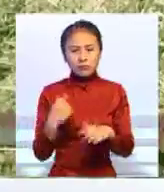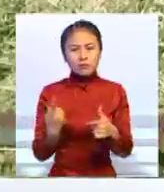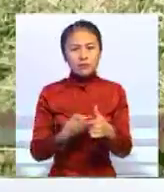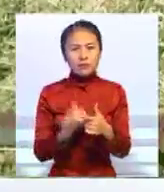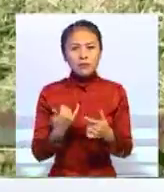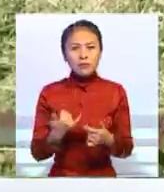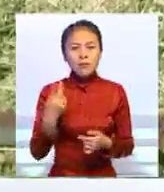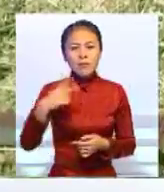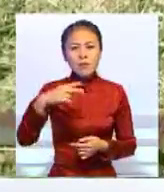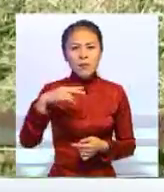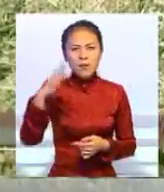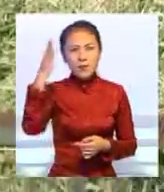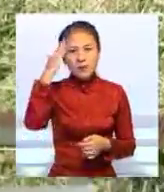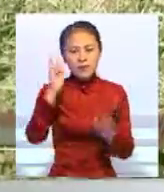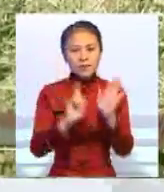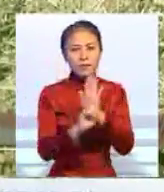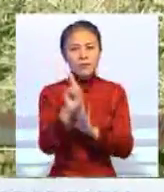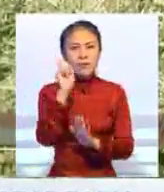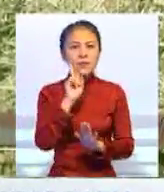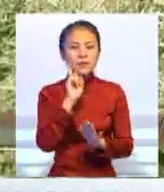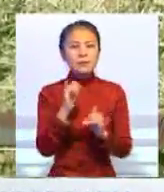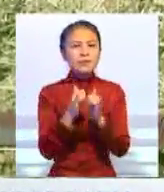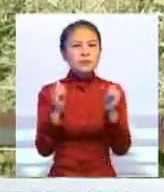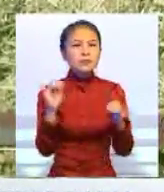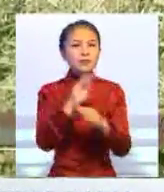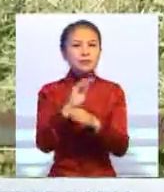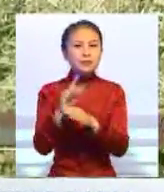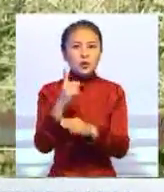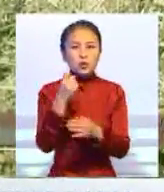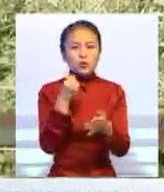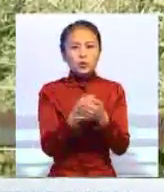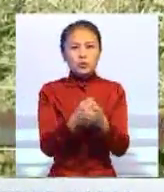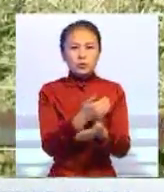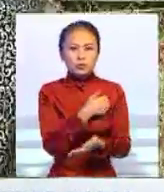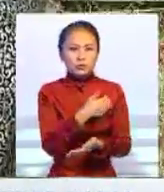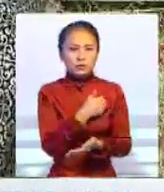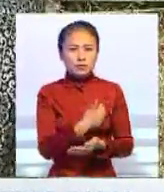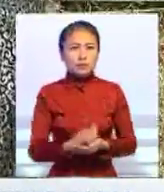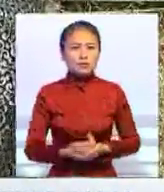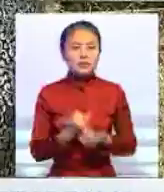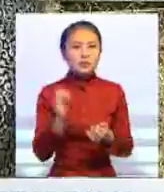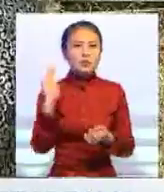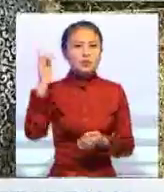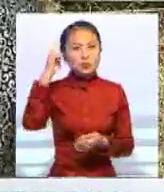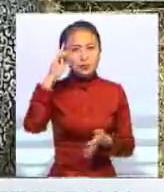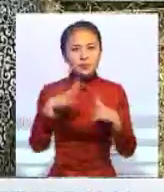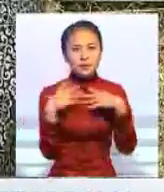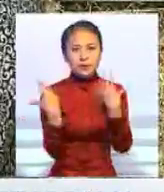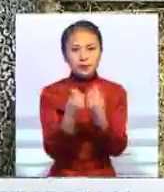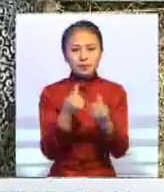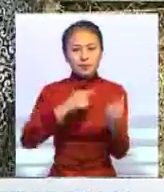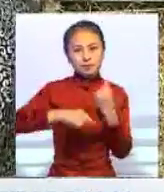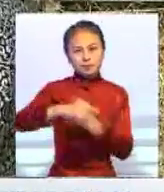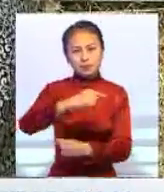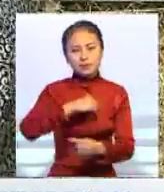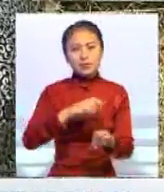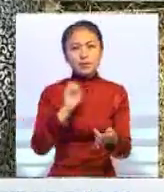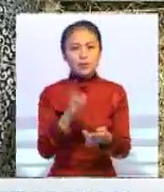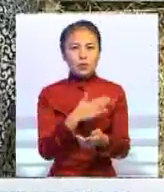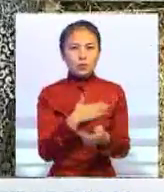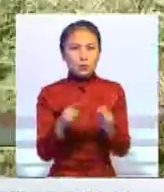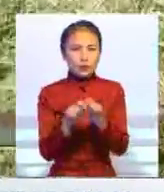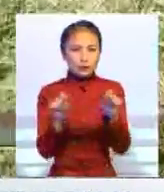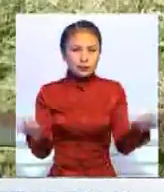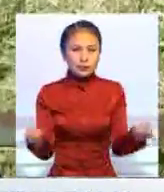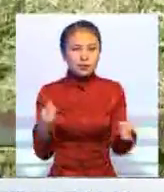Соны енді 20 баспен бастап жатырмын. Соны көбейтіп 100 басқа дейін жеткізсем деймін. Келешекте отбасылық бизнес есебінде ашқым келіп